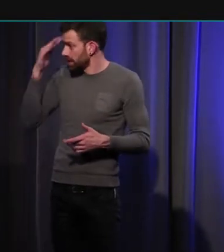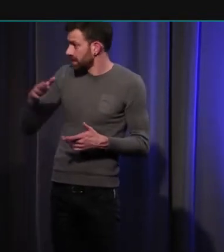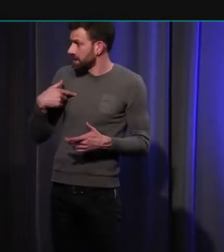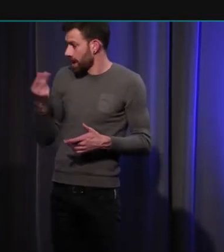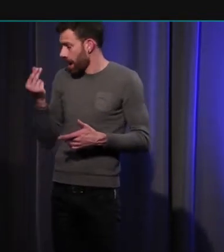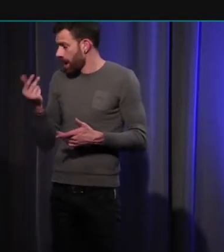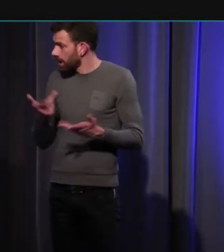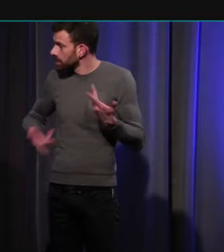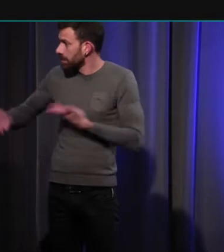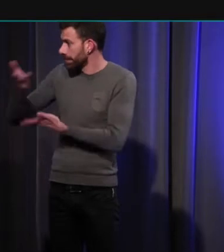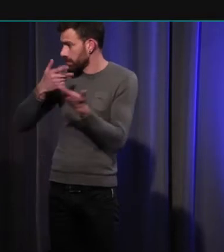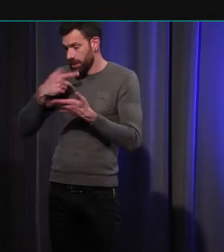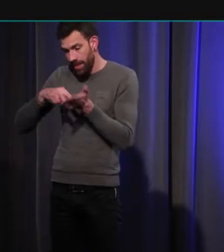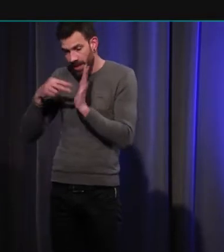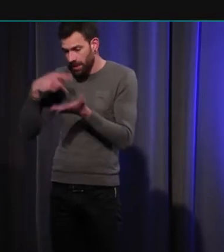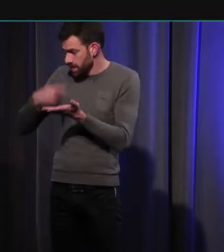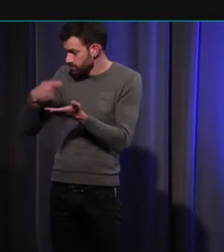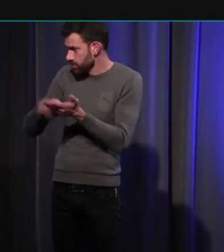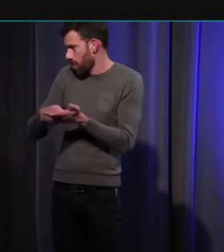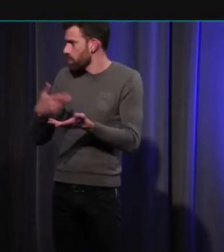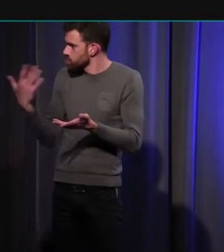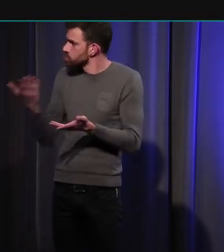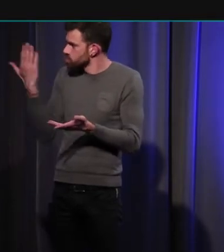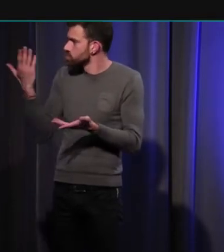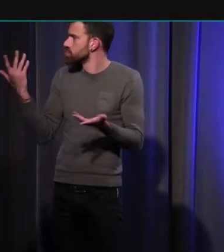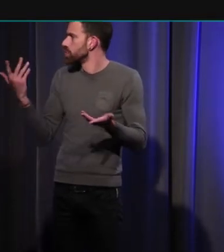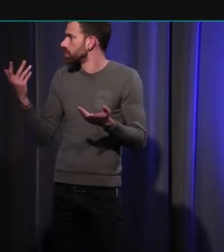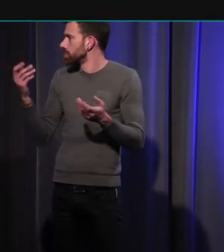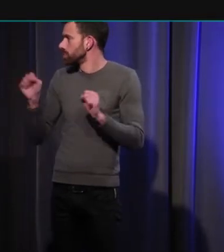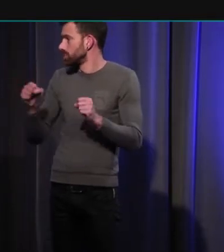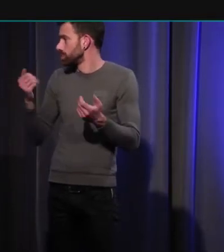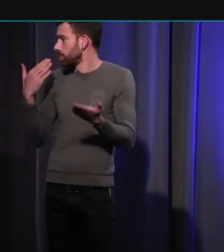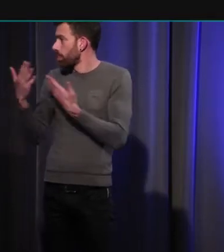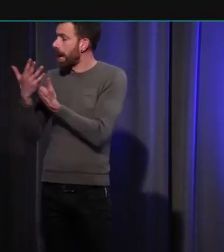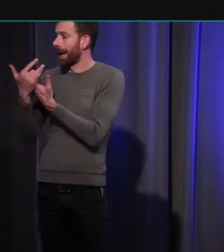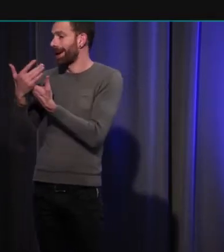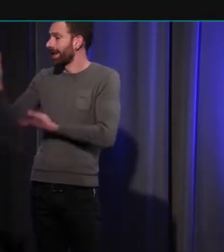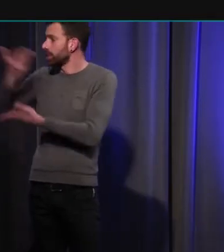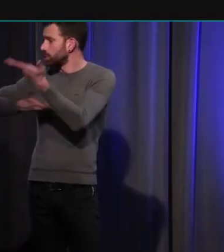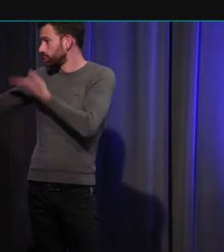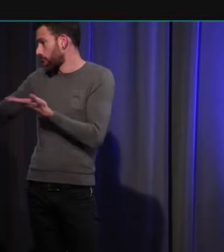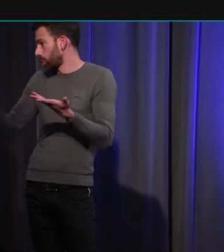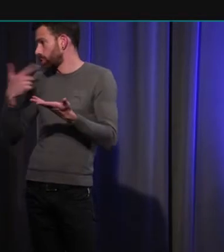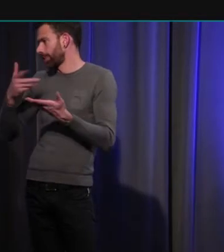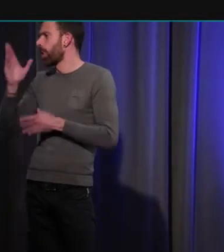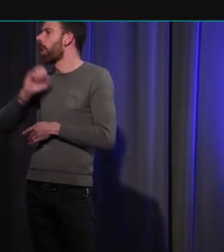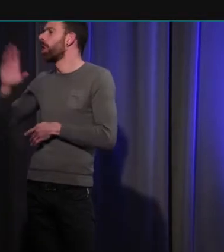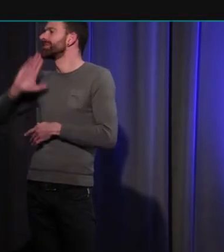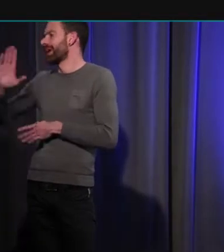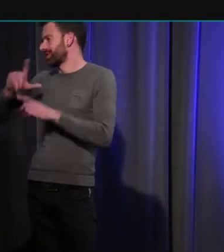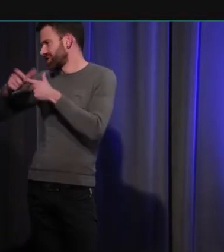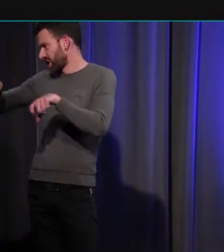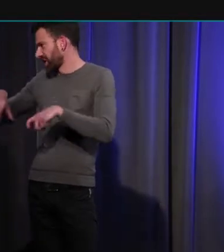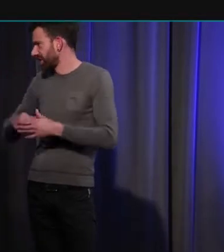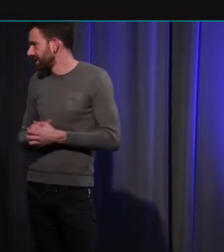techniques de banques très sophistiqué comparable à la lettre de change l'ancêtre de nos chéquier parce